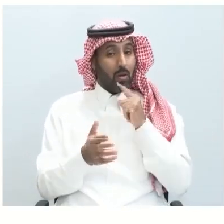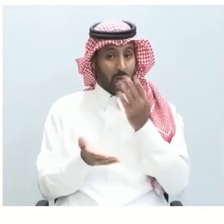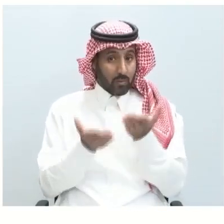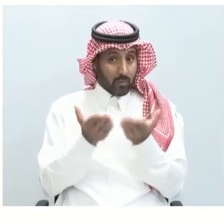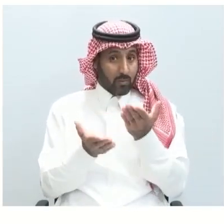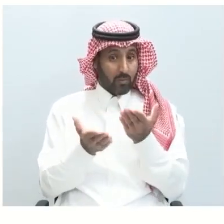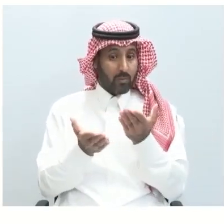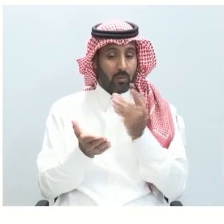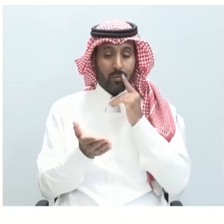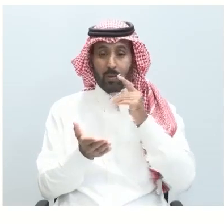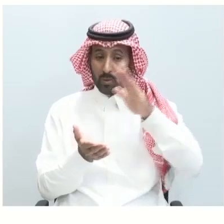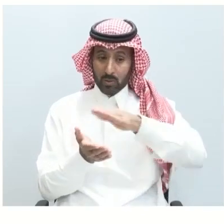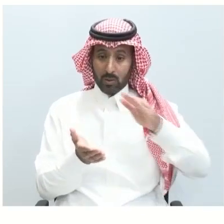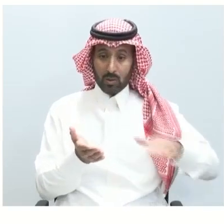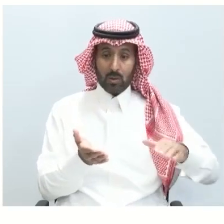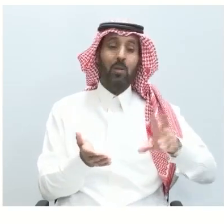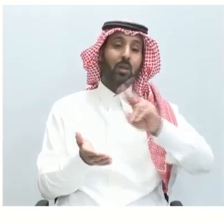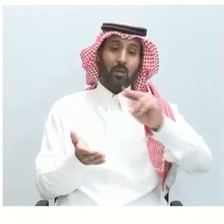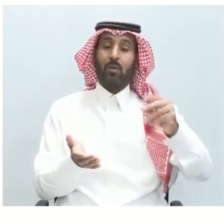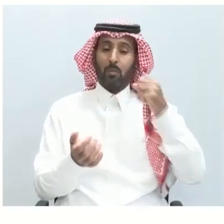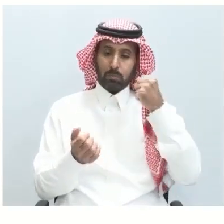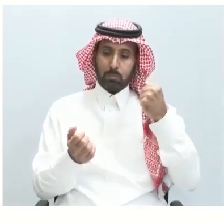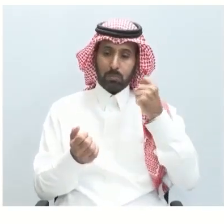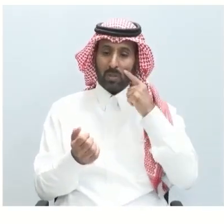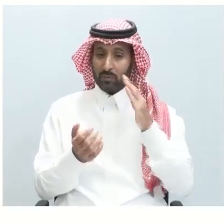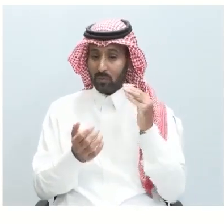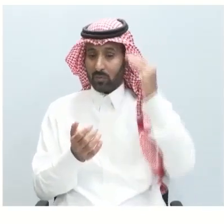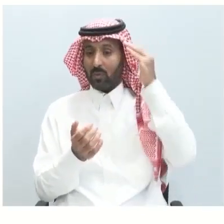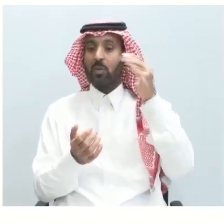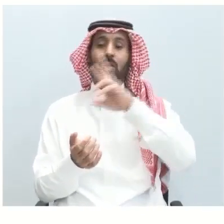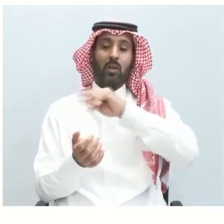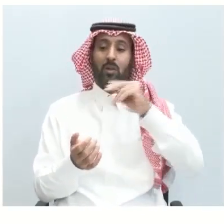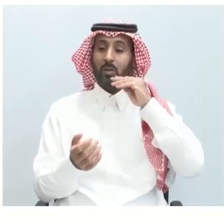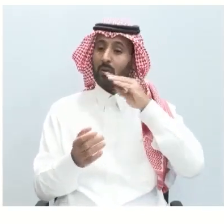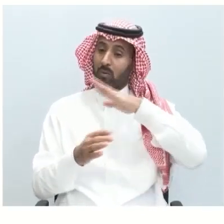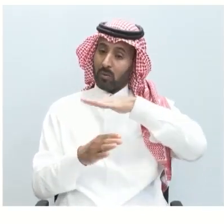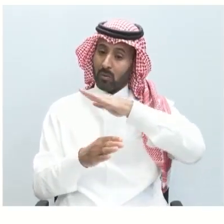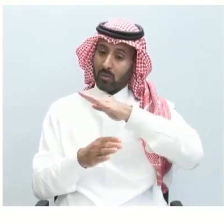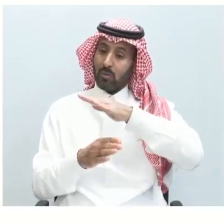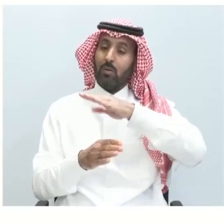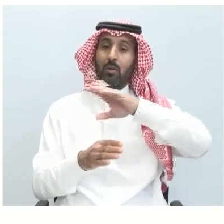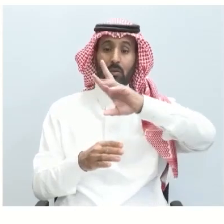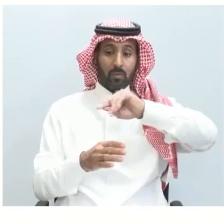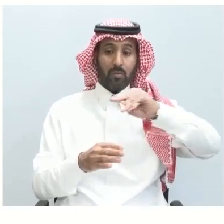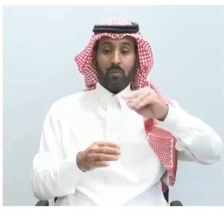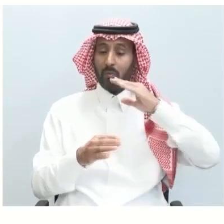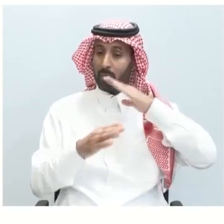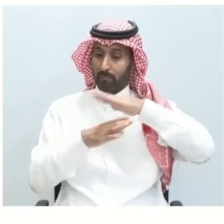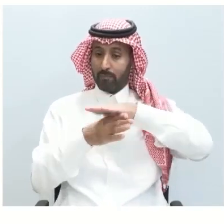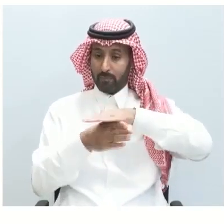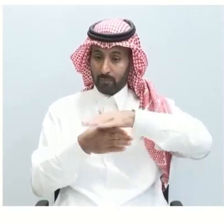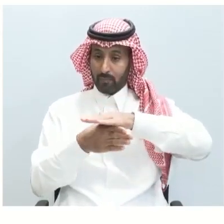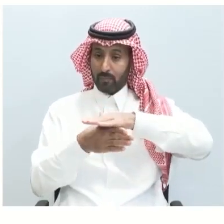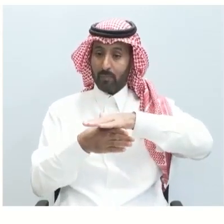لاحظ هنا الطفلين نفس الاوزن نفس الطول اذا هل هما في حاله اتزان لاحظ لاحظ نعم هنا في